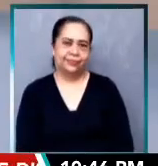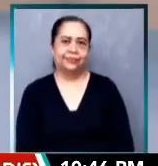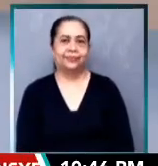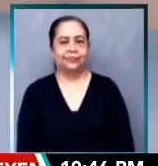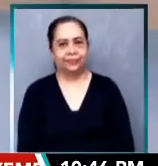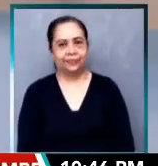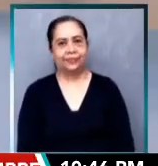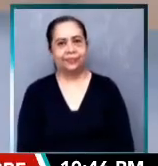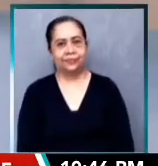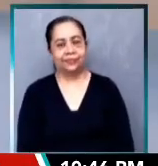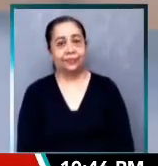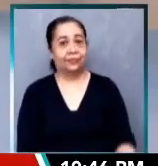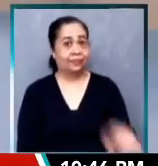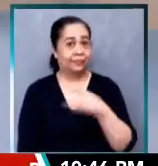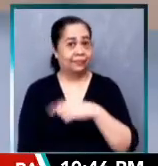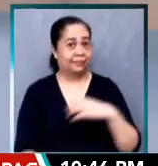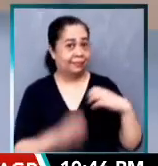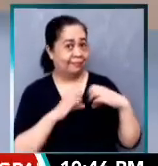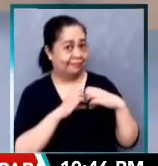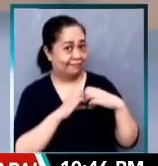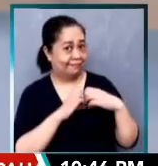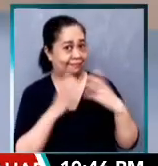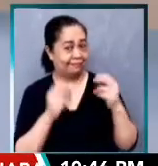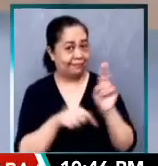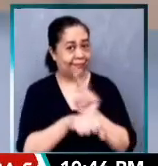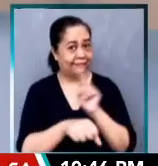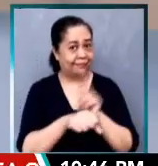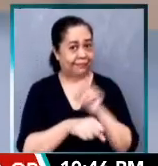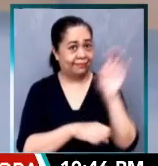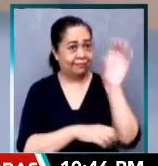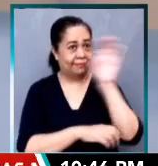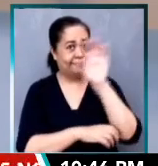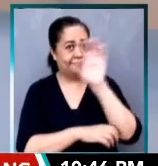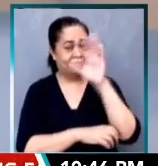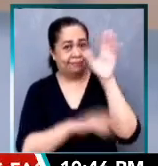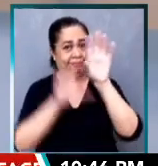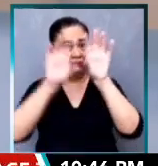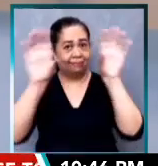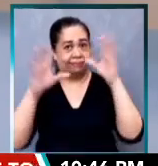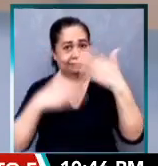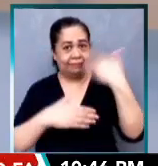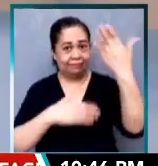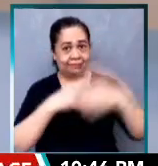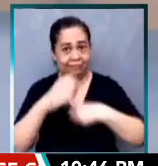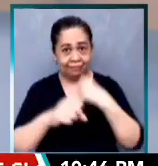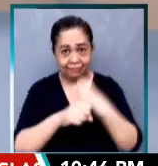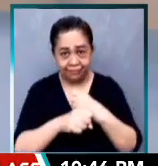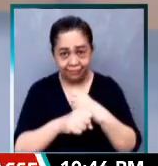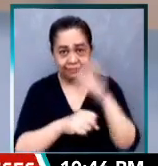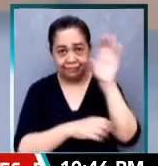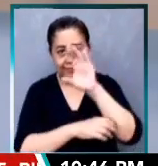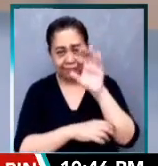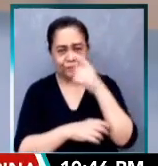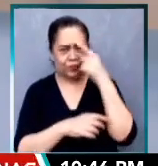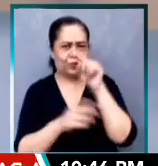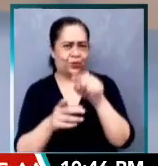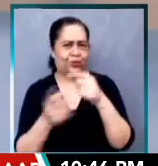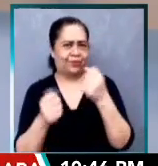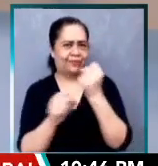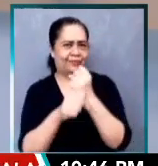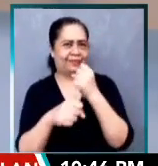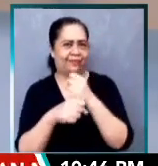sa mga kapuso nating gustong magamit pa mga Christmas decor sa susunod na Pasko, para sa inyo ang gawa ng isang grupo